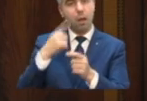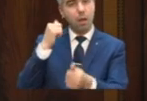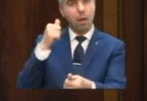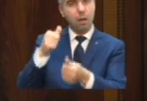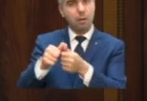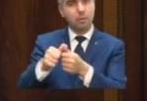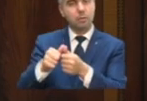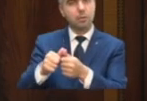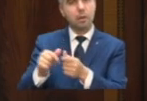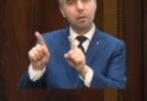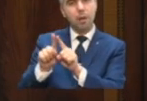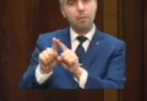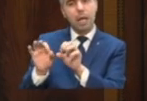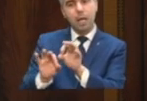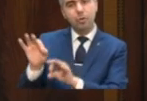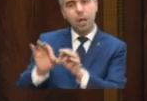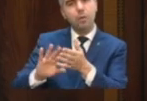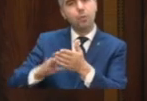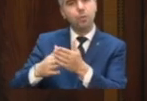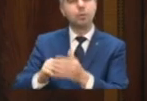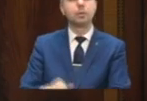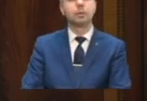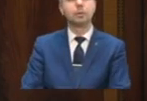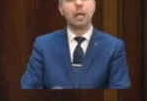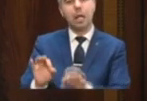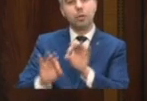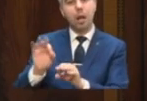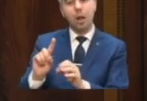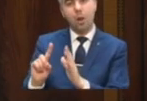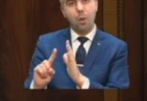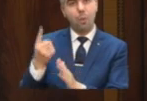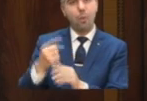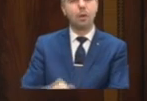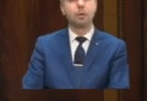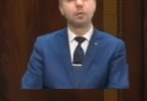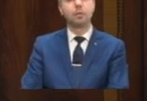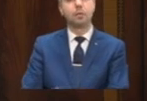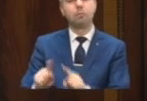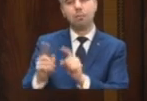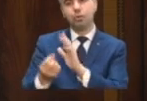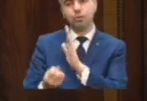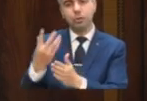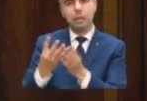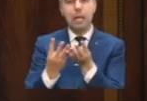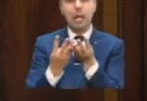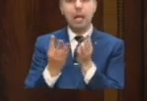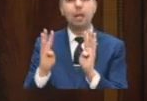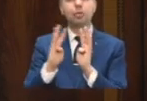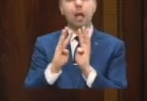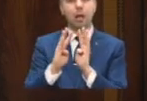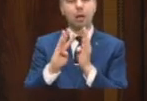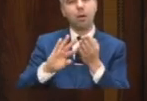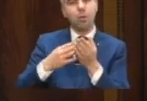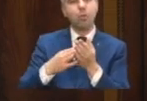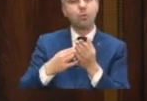بواحد العديد من الإجراءات اللي قمنا بها. الإجراء الأولاني كان هو خلق لجنة يقظة والتدبير